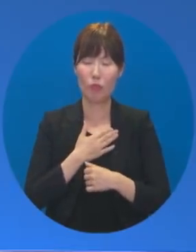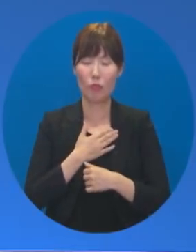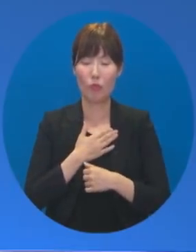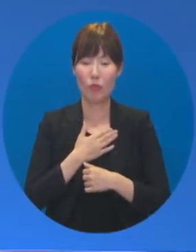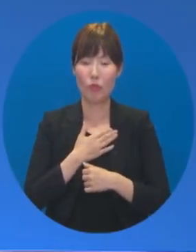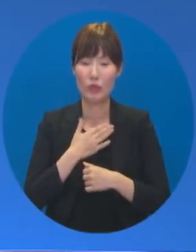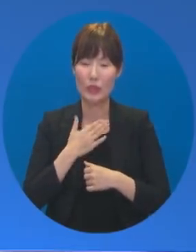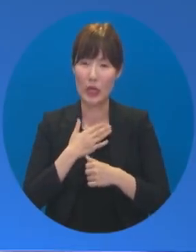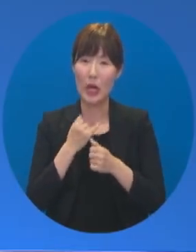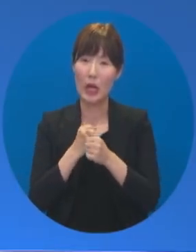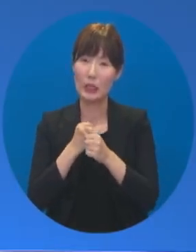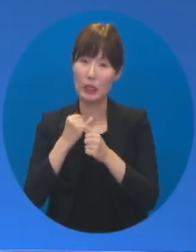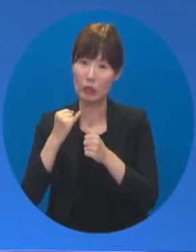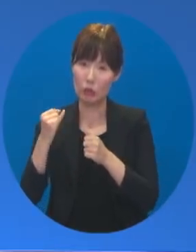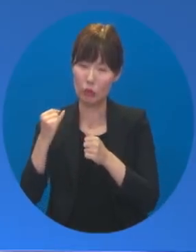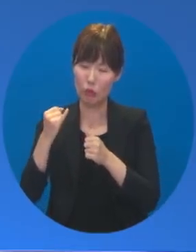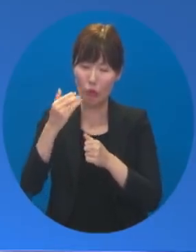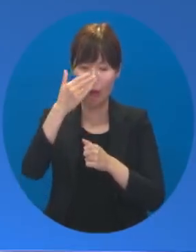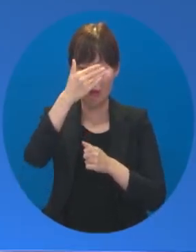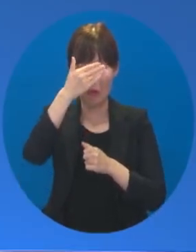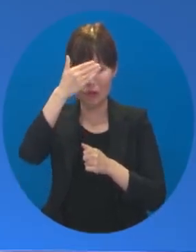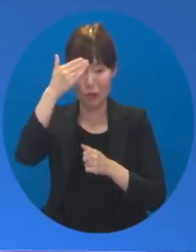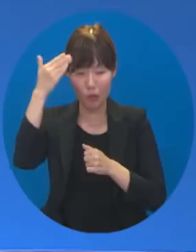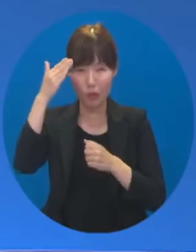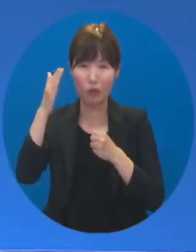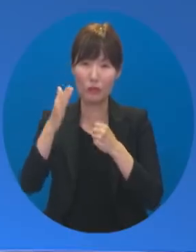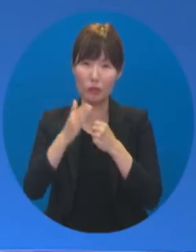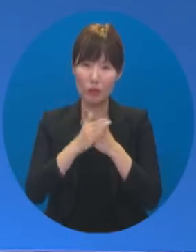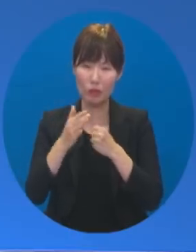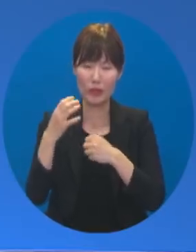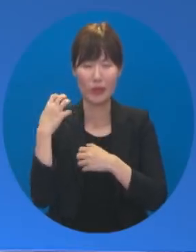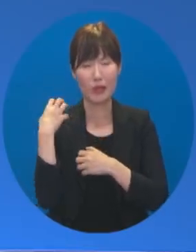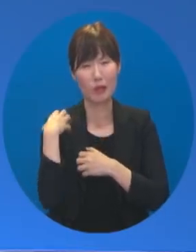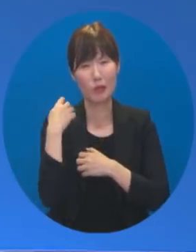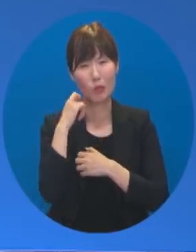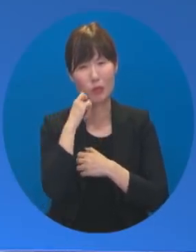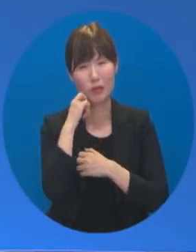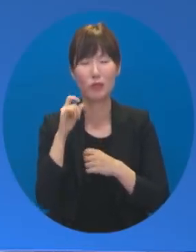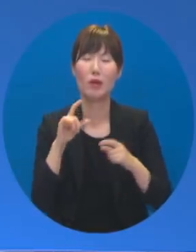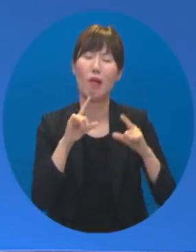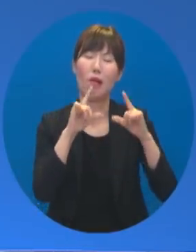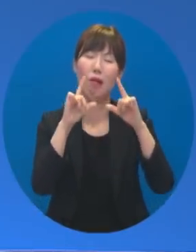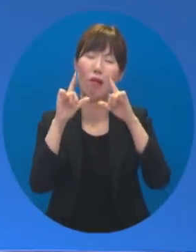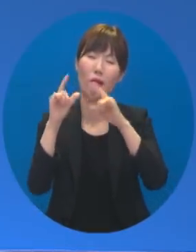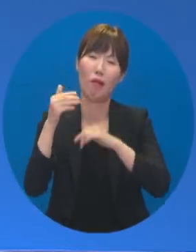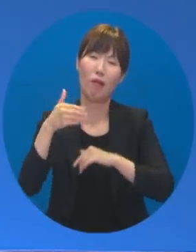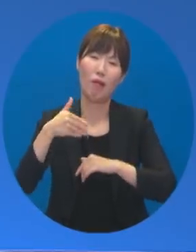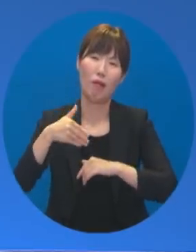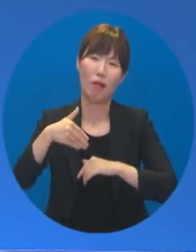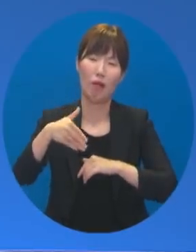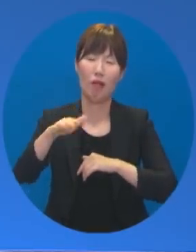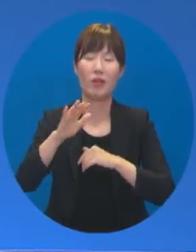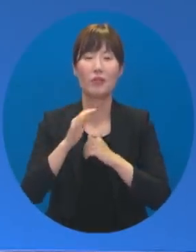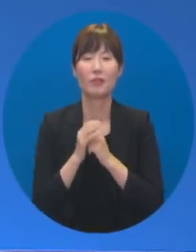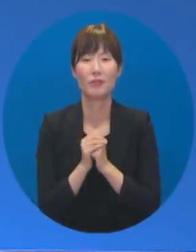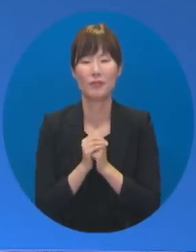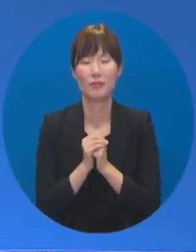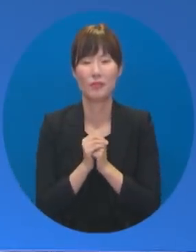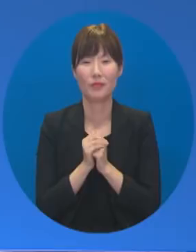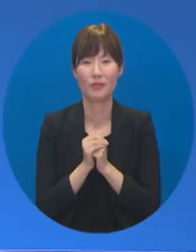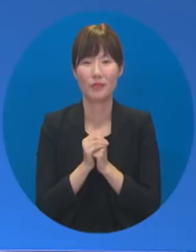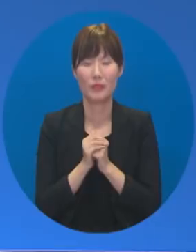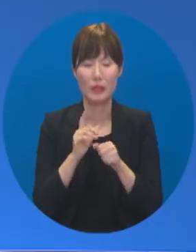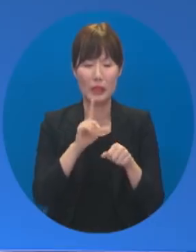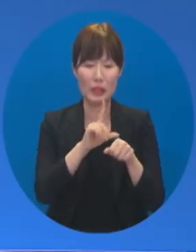젊었고 이걸 어떻게 감당을 하지를 못하고 사는데도 불구하고 또다시 그 어떤 시간이 올